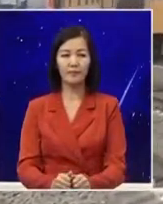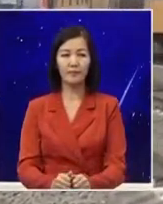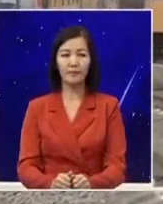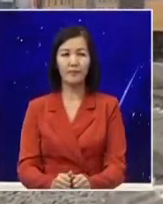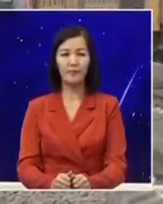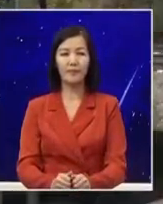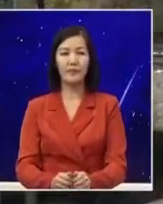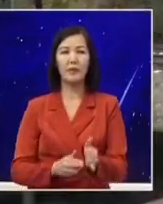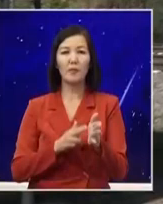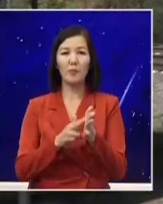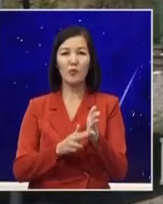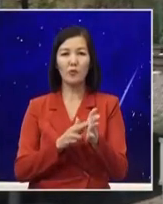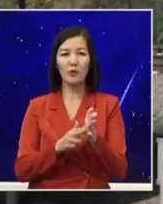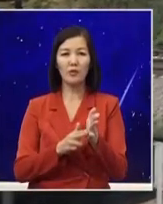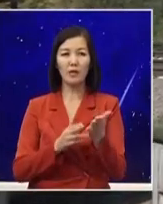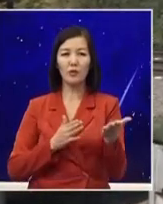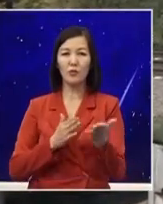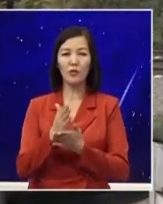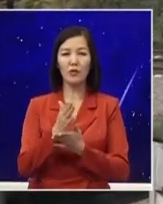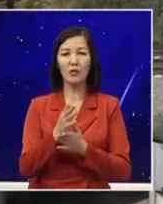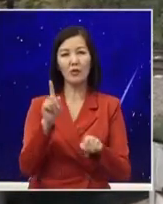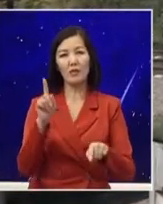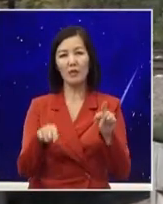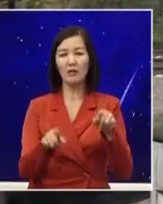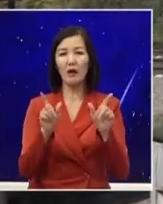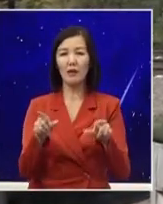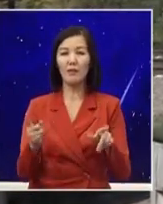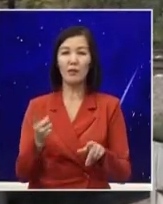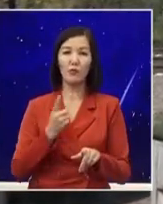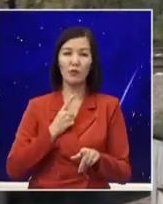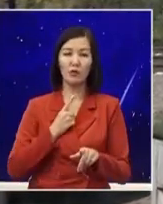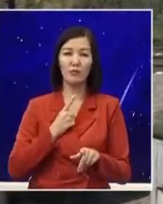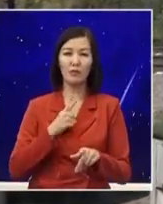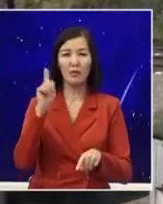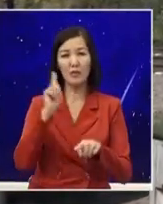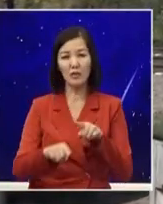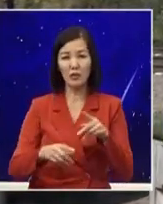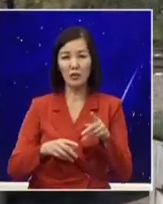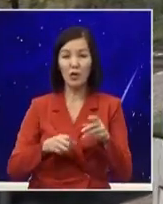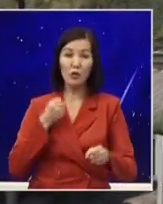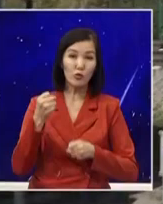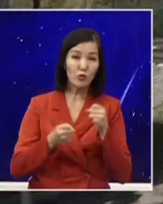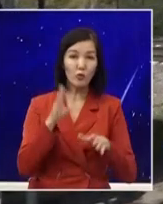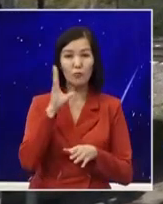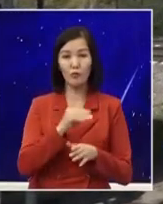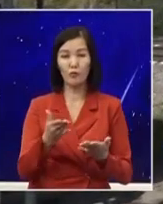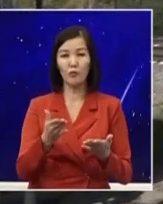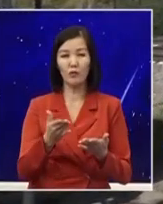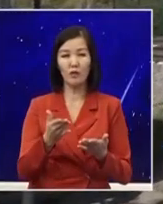Пойыз өтеді, кейде адамдар тұрып қалады, кейде пойыз келе жатқаны көре тұра, ол жүгіріп өтеді адамдар. Мысалы үшін